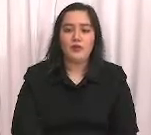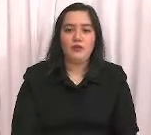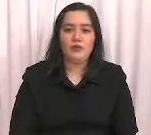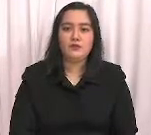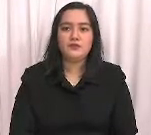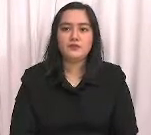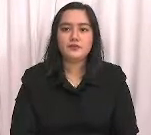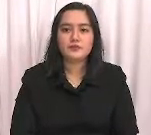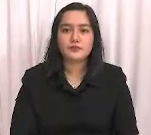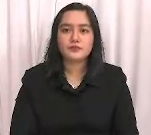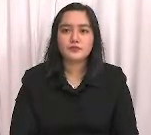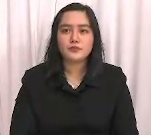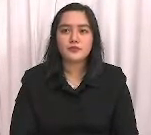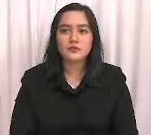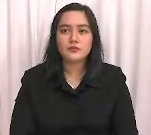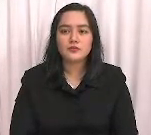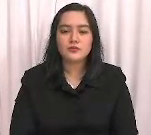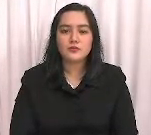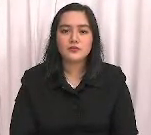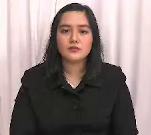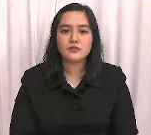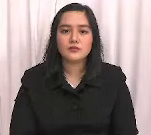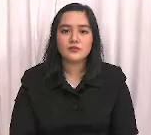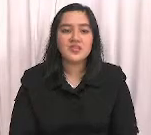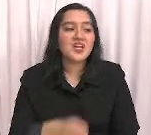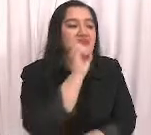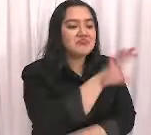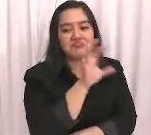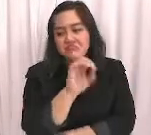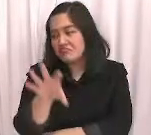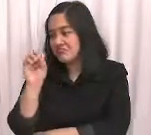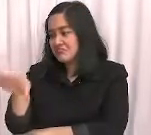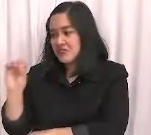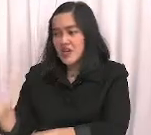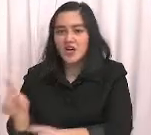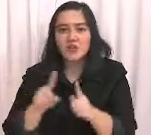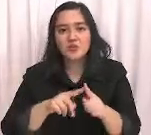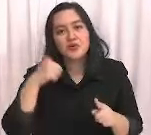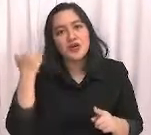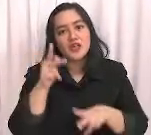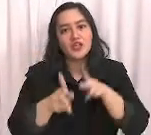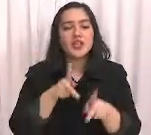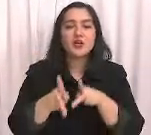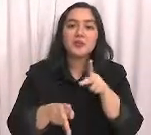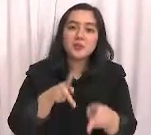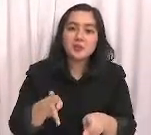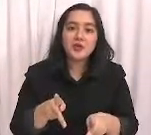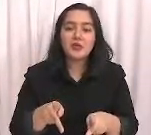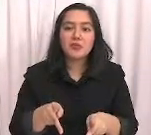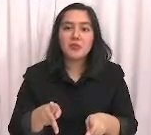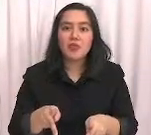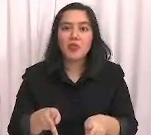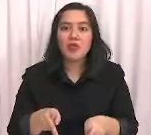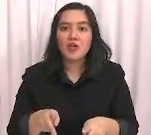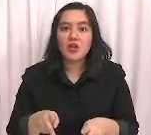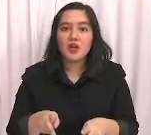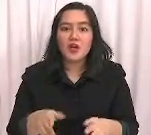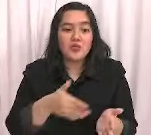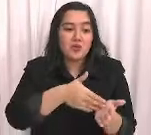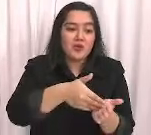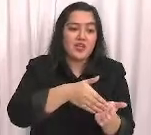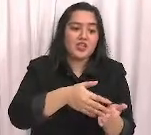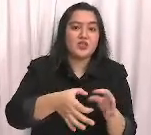hindi lamang niya ikikwento yung kahinaan mo, kundi yun mismo, ika-capitalize niya para mag-submit ka sa kanya. Yeah. Diba? Yun